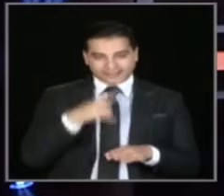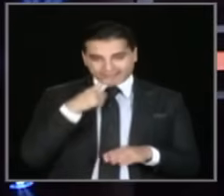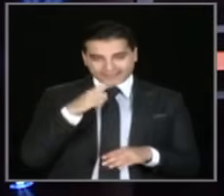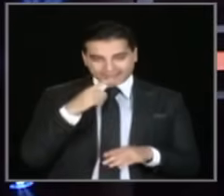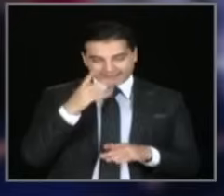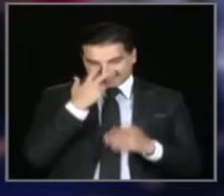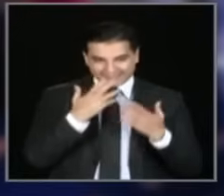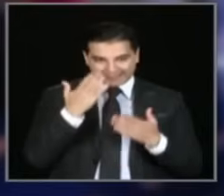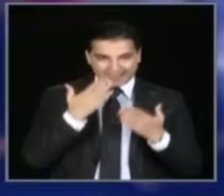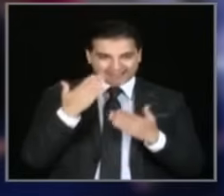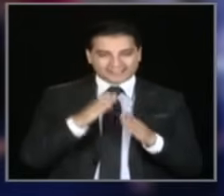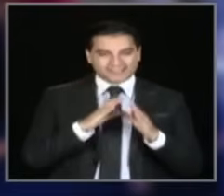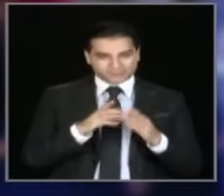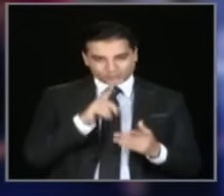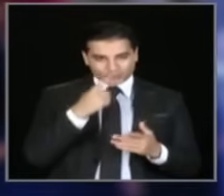التاريخ.